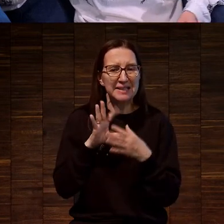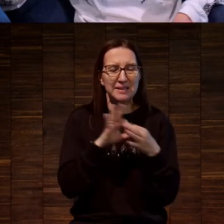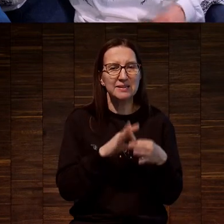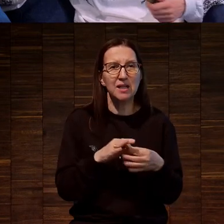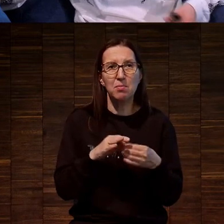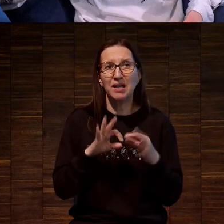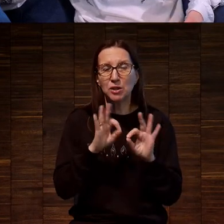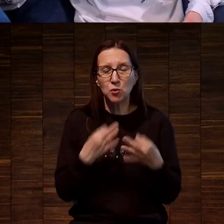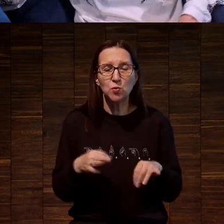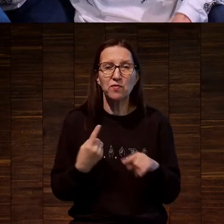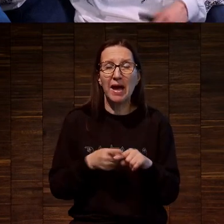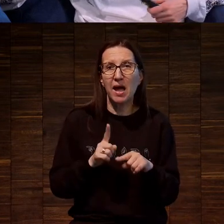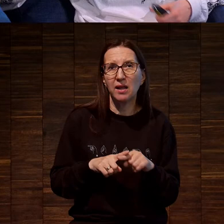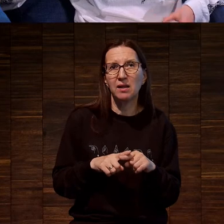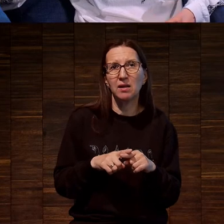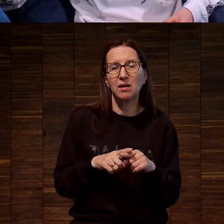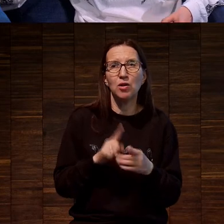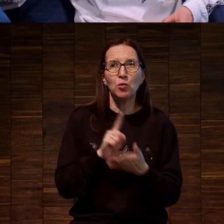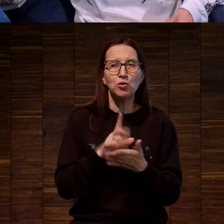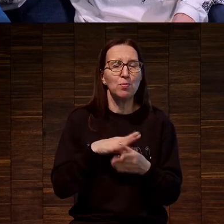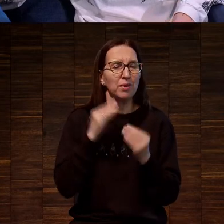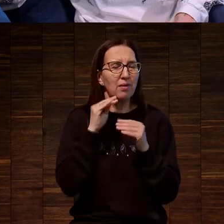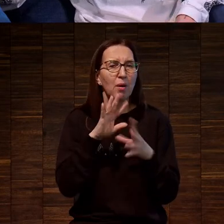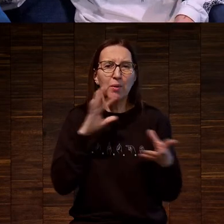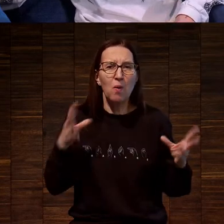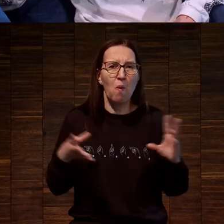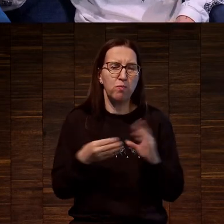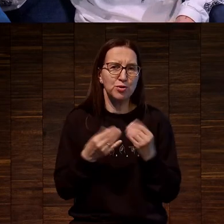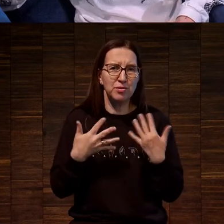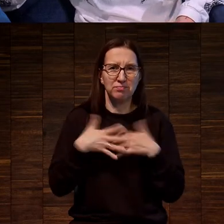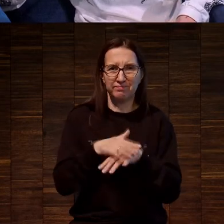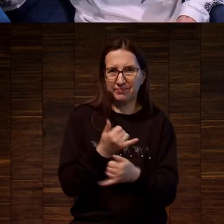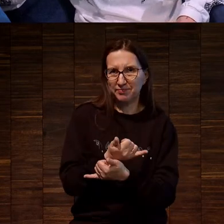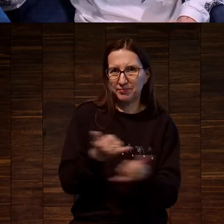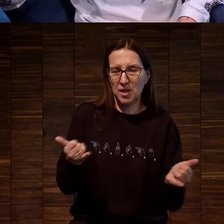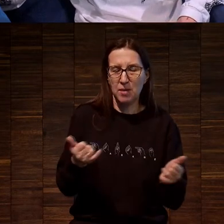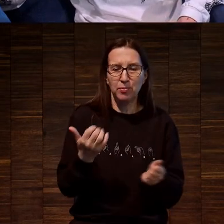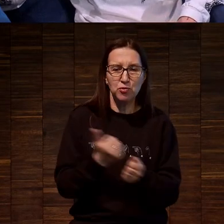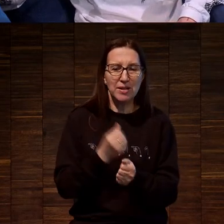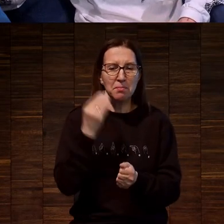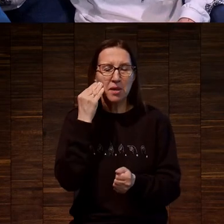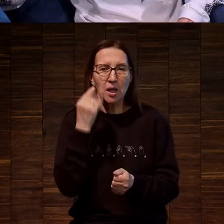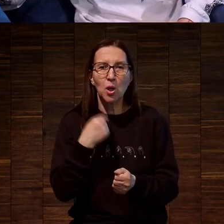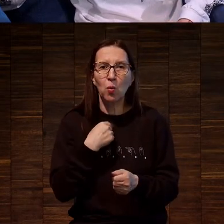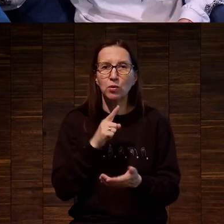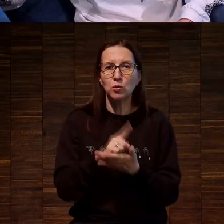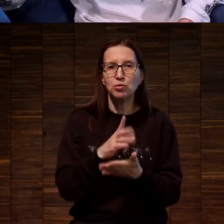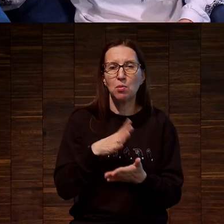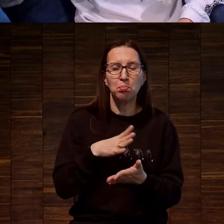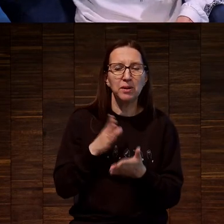инклюзивность, место, где голос есть у каждого для разных опытов. Вопрос?